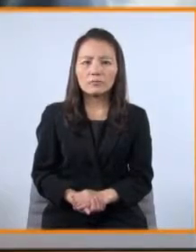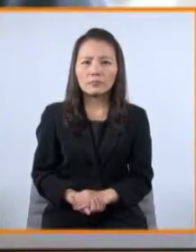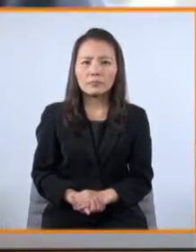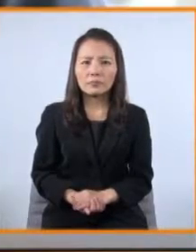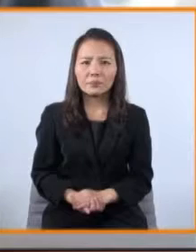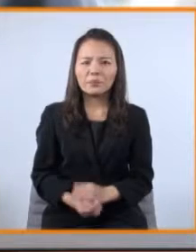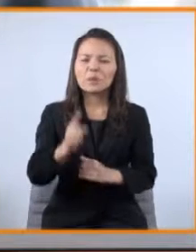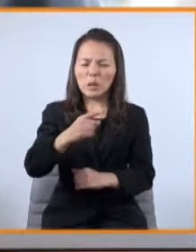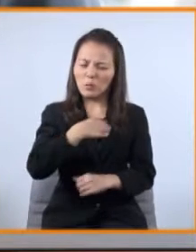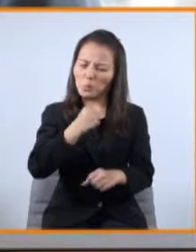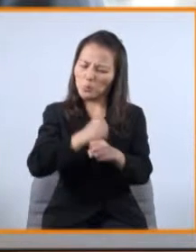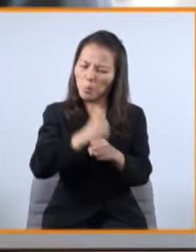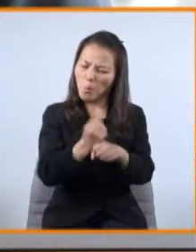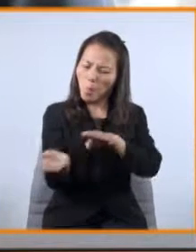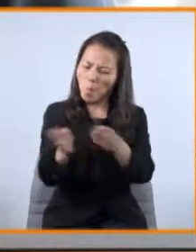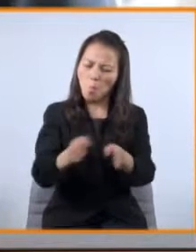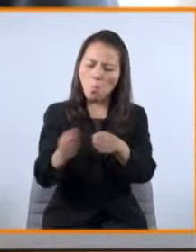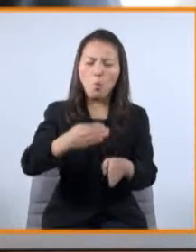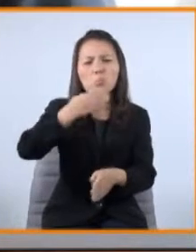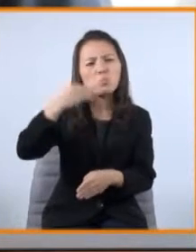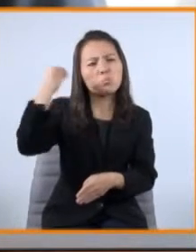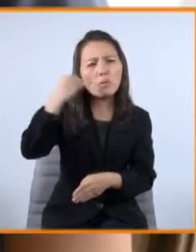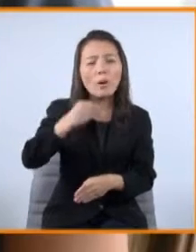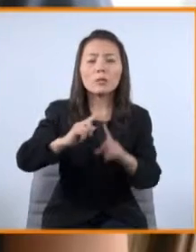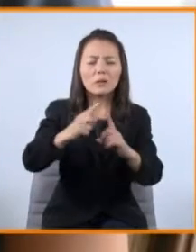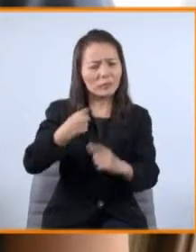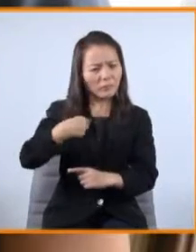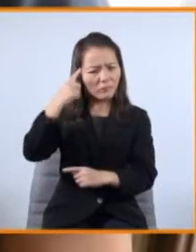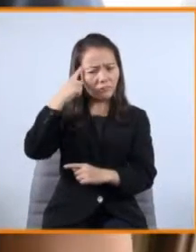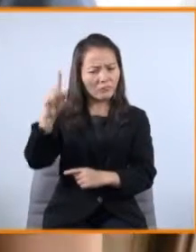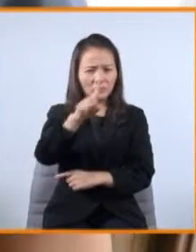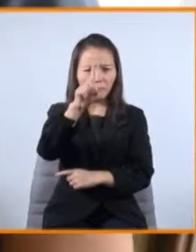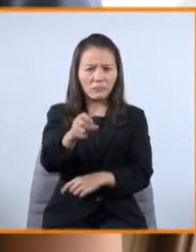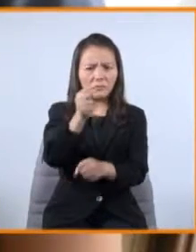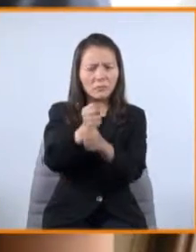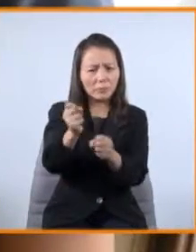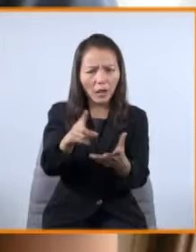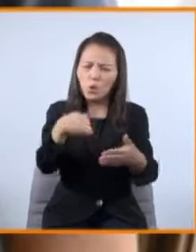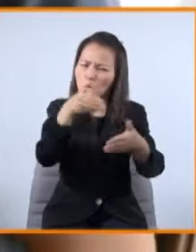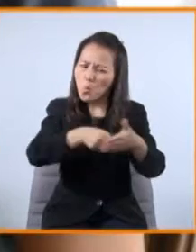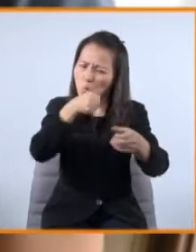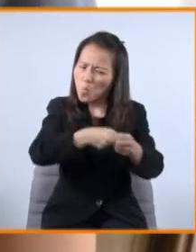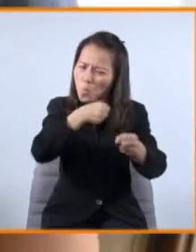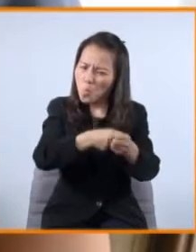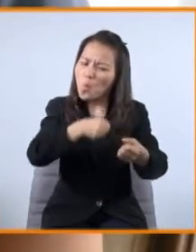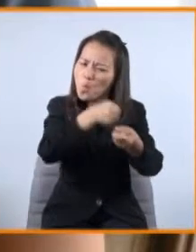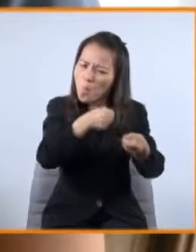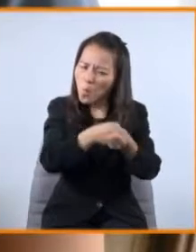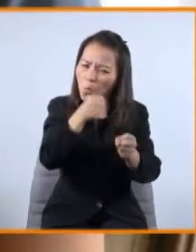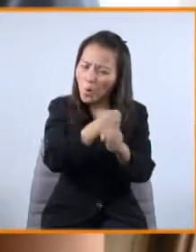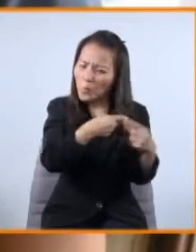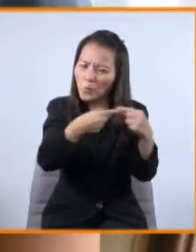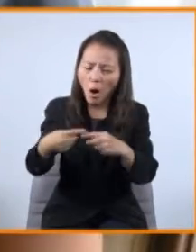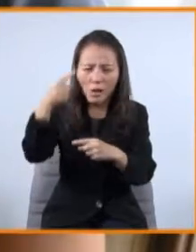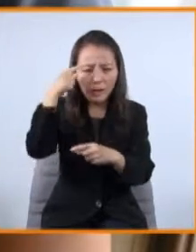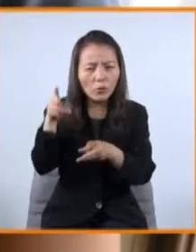ที่จริงพี่ล้มหลายรอบมากเลยนะแล้วพี่เนี่ยจะมาตั้งคำถามกับตัวเองว่าเราจะสู้ต่อไหมเราจะช่วงชิงมันมาเป็นของเรา